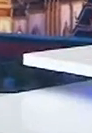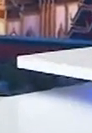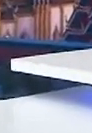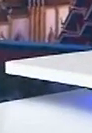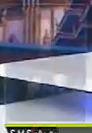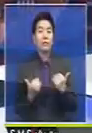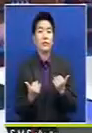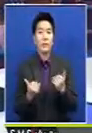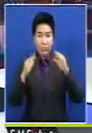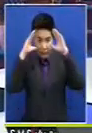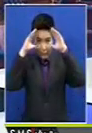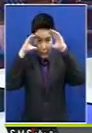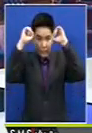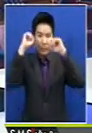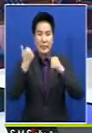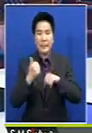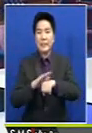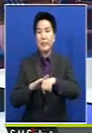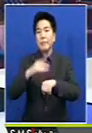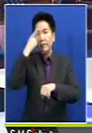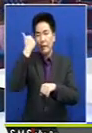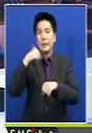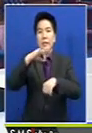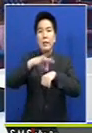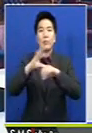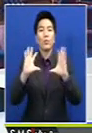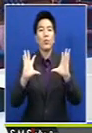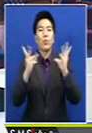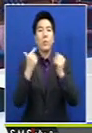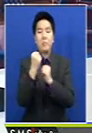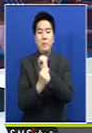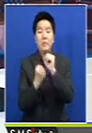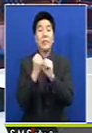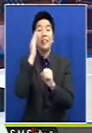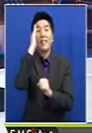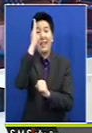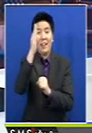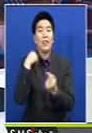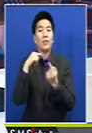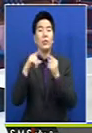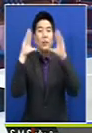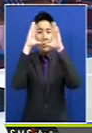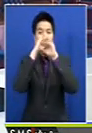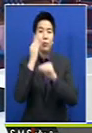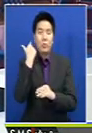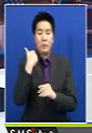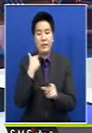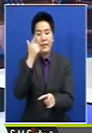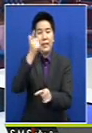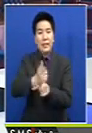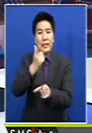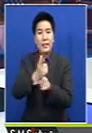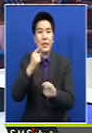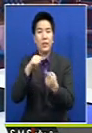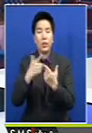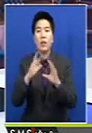ประธานาธิบดีบารักโอบามากำลังจะลงจากตำแหน่งอย่างเป็นทางการช่วงต้นปีหน้านะคะเมื่อค่ำคืนที่ผ่านมามีงานเลี้ยง ระ